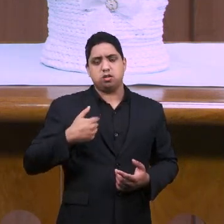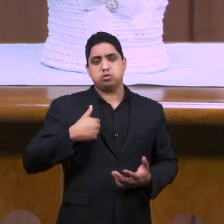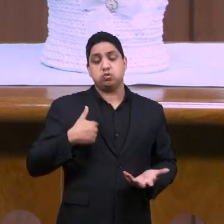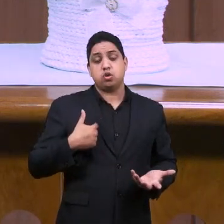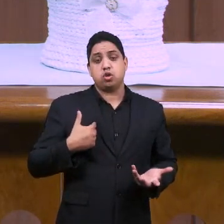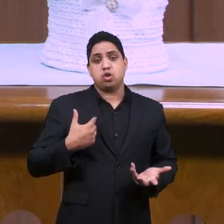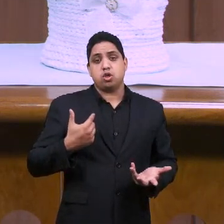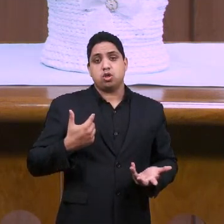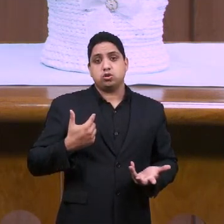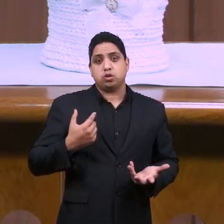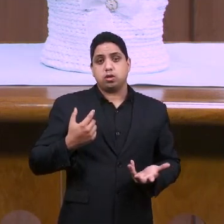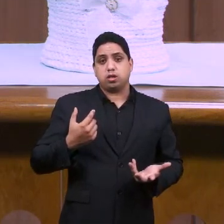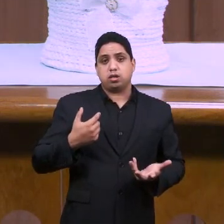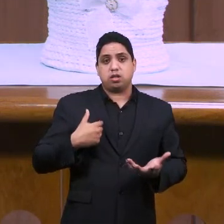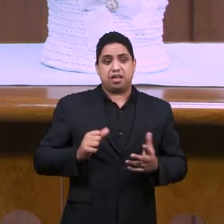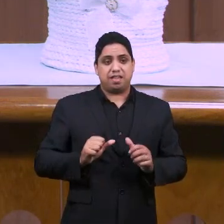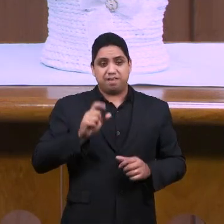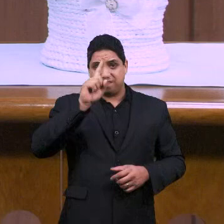qui détient